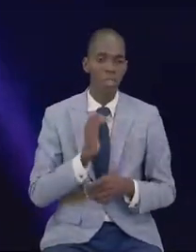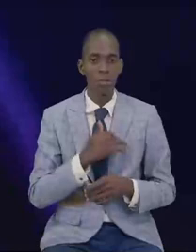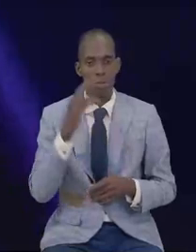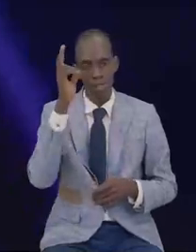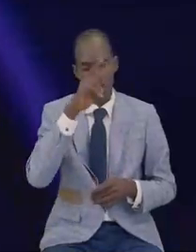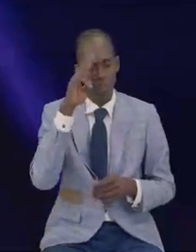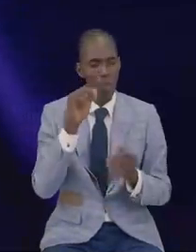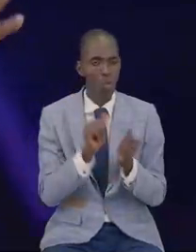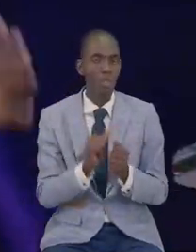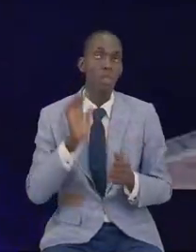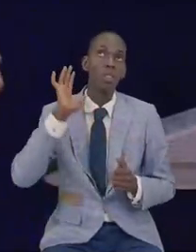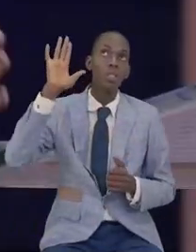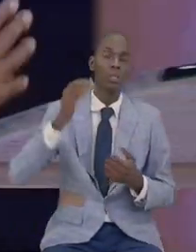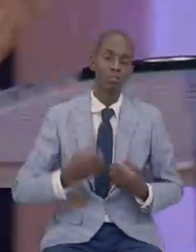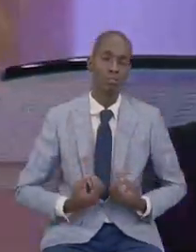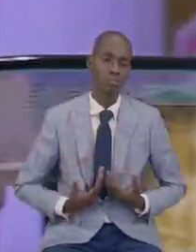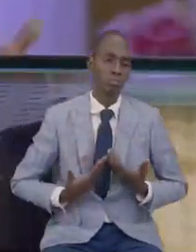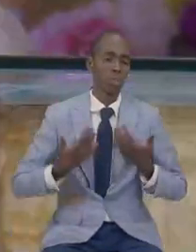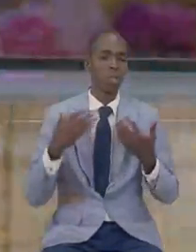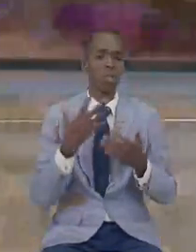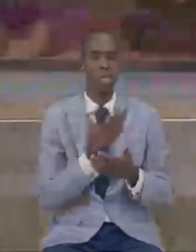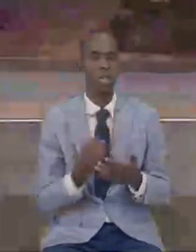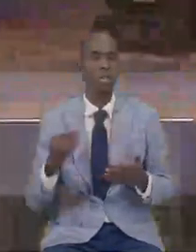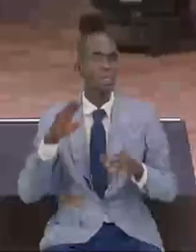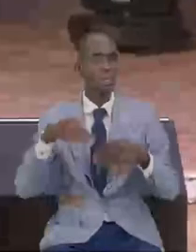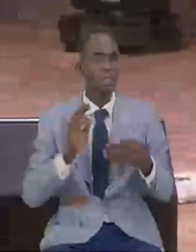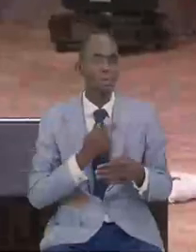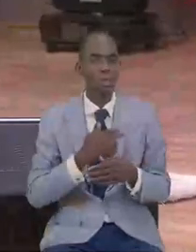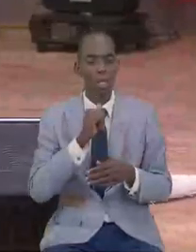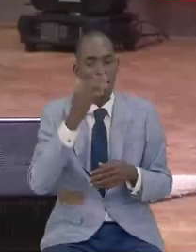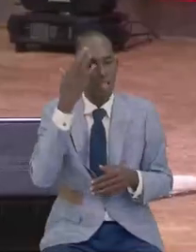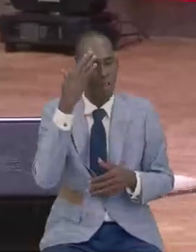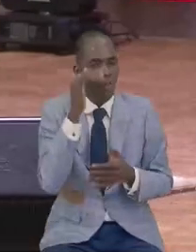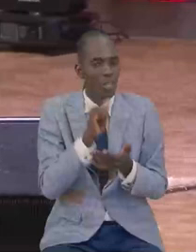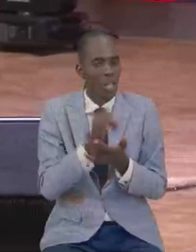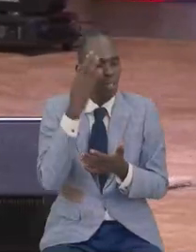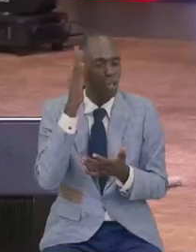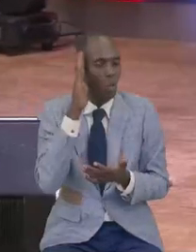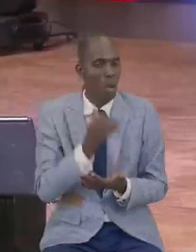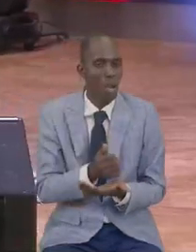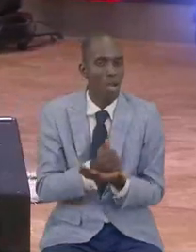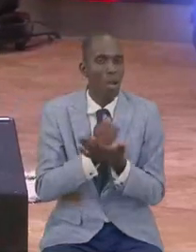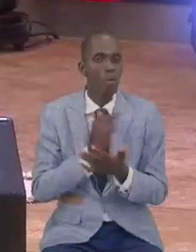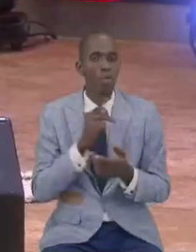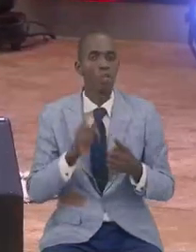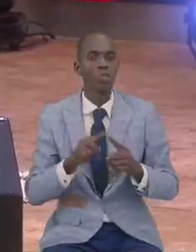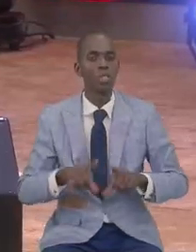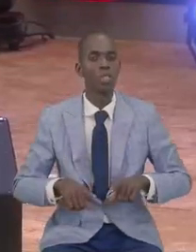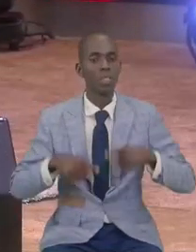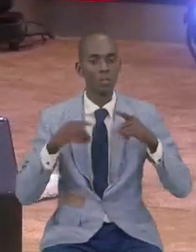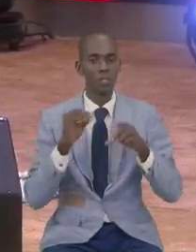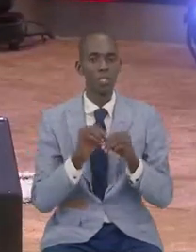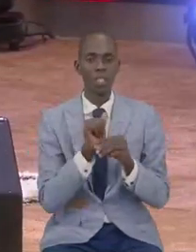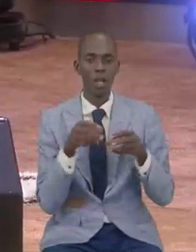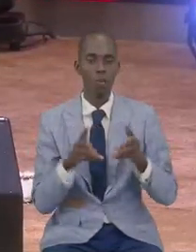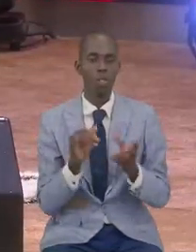l'inspiration et le Seigneur nous donne l'inspiration et cette connaissance nous fait vivre de manière à